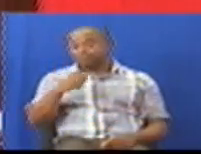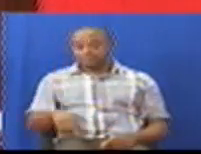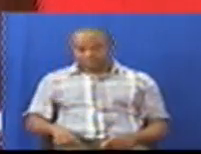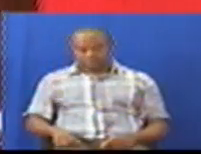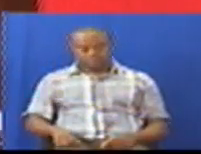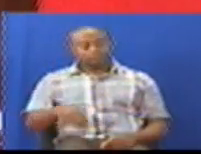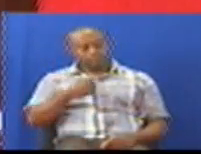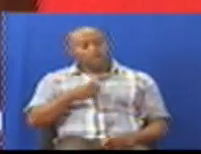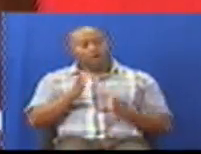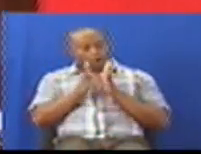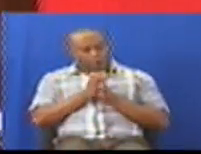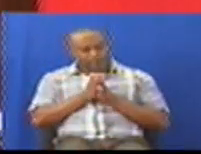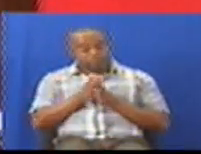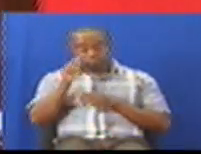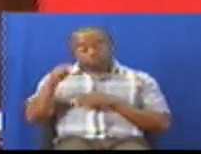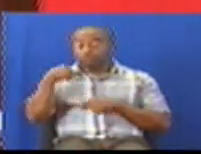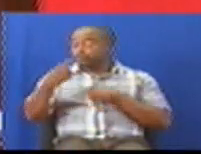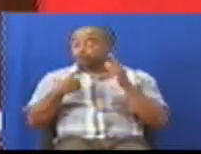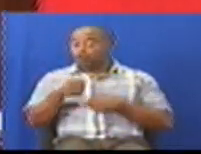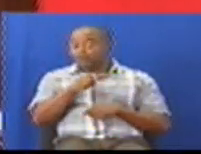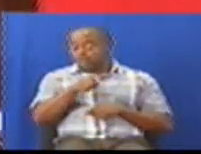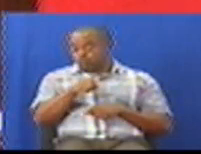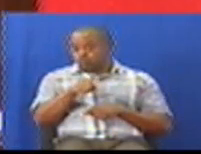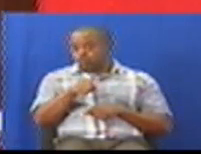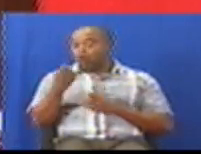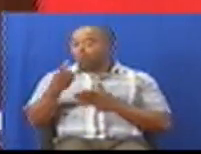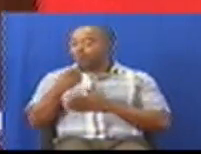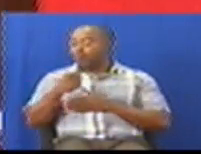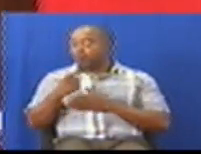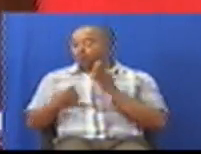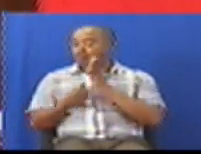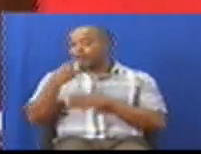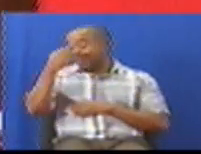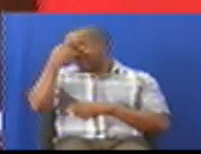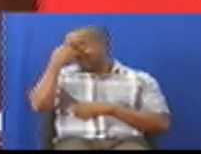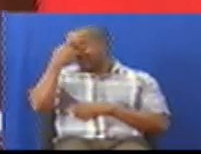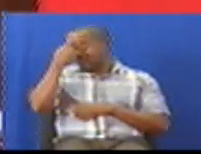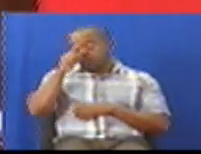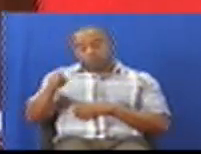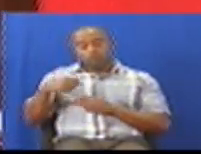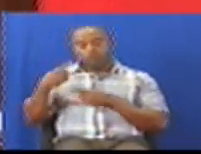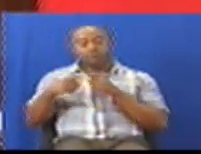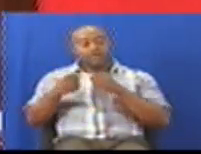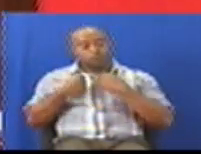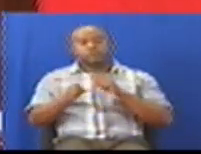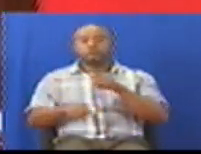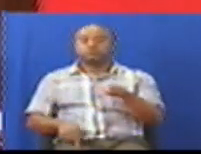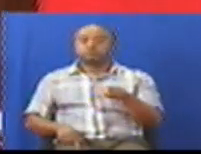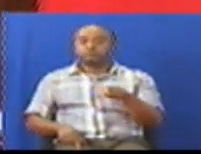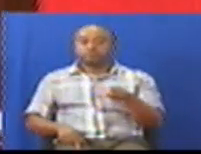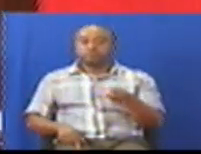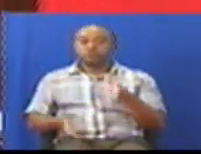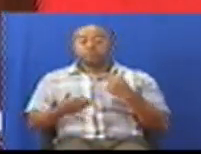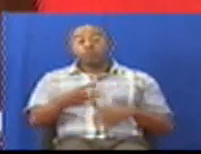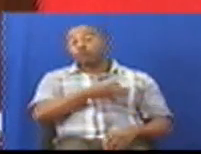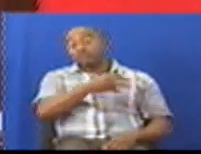Niombe sana mradi ule, tumewaambia mara nyingi sana kwa muda mrefu wananchi kwamba mradi ule utatekelezwa. Niombe kwa sababu wizara wanayohusika wako